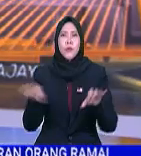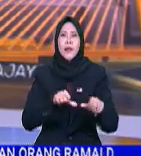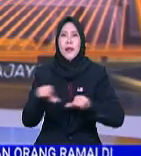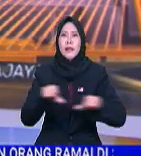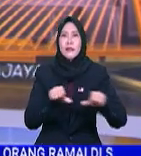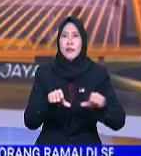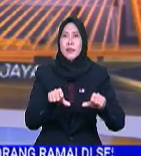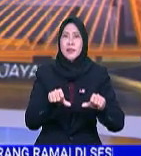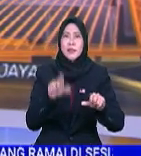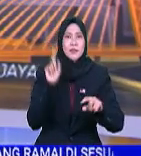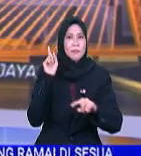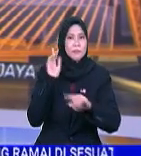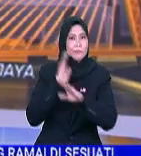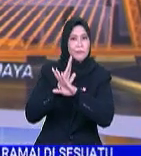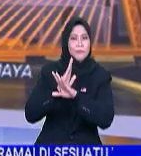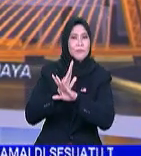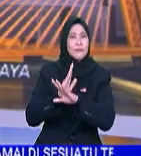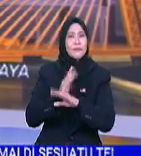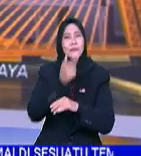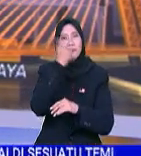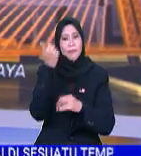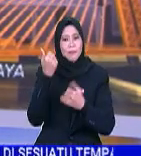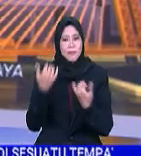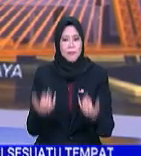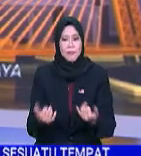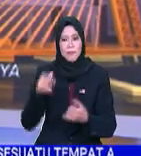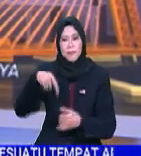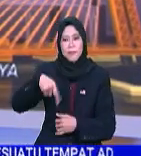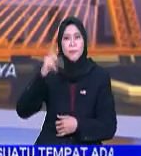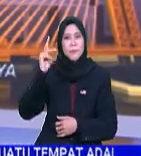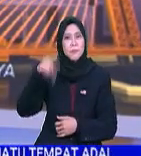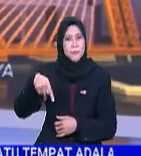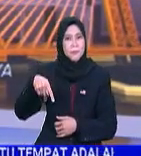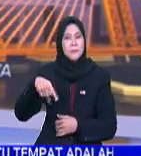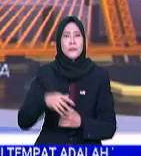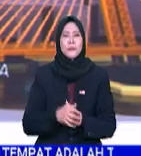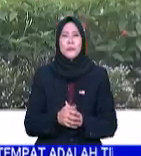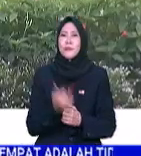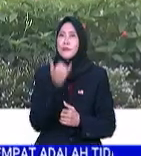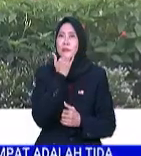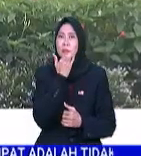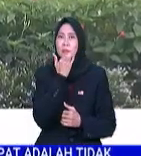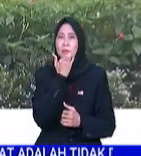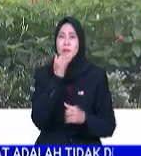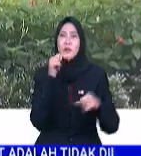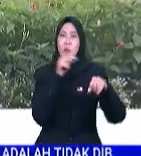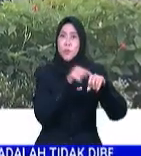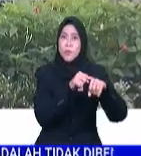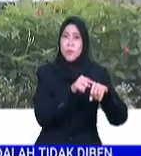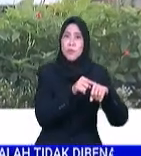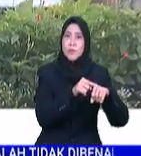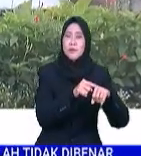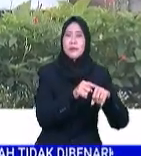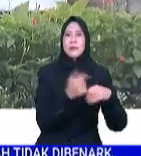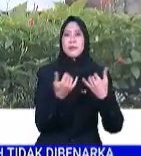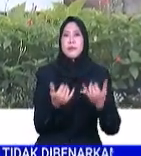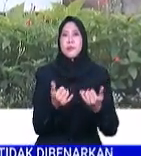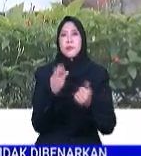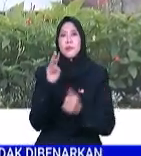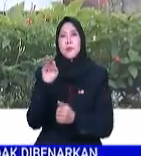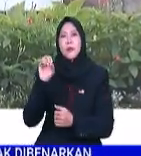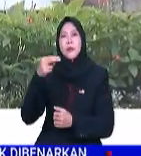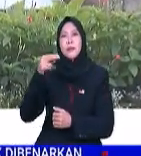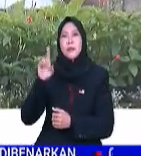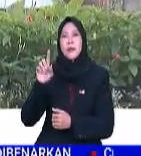aktiviti tidak dibenarkan kekhawatiran pergerakan PCP kesalahan di dakwah dilakukan secara bersama oleh